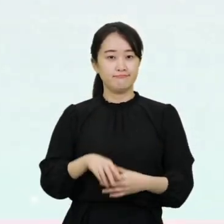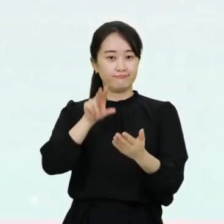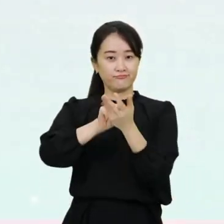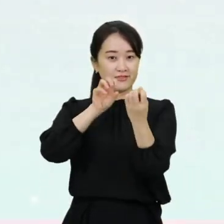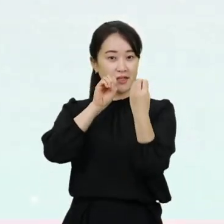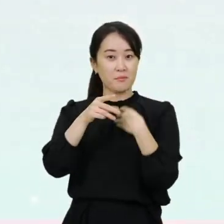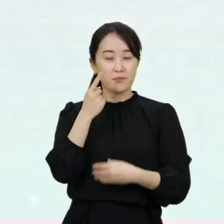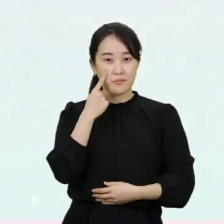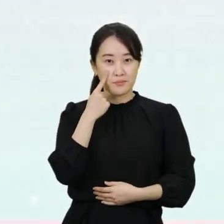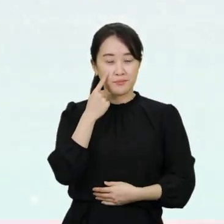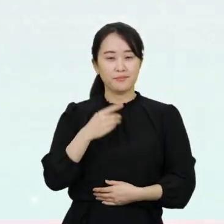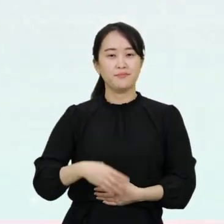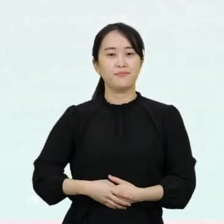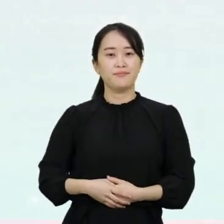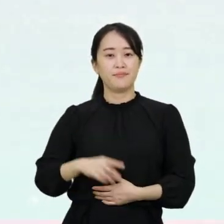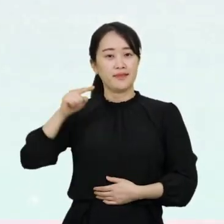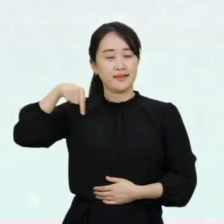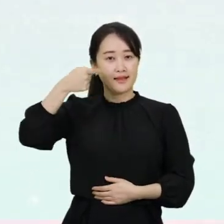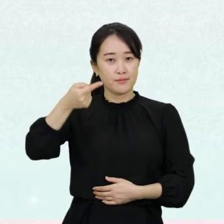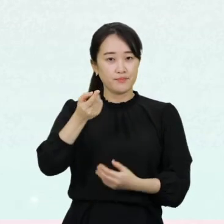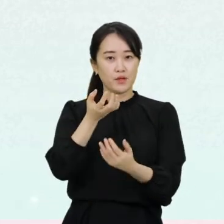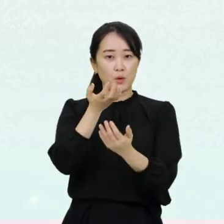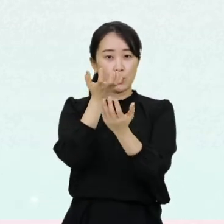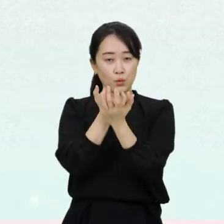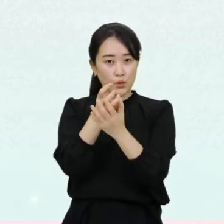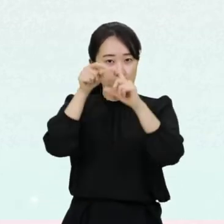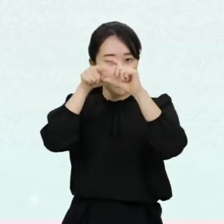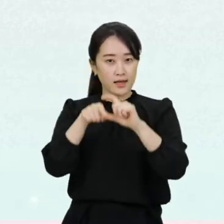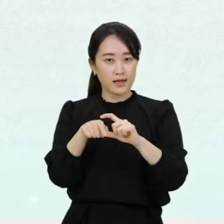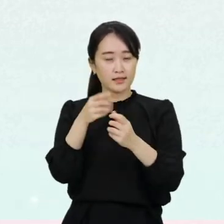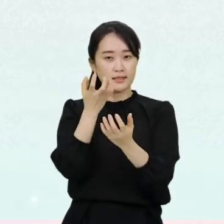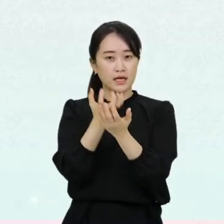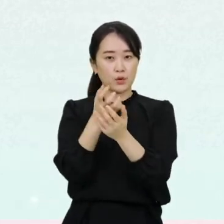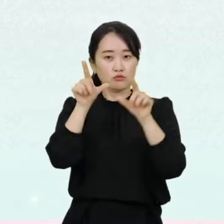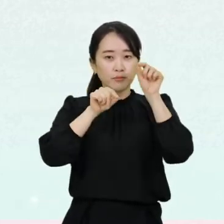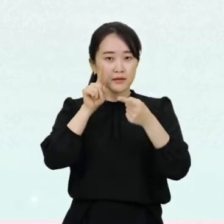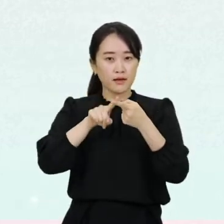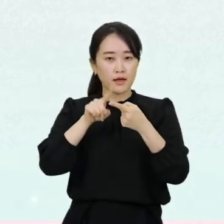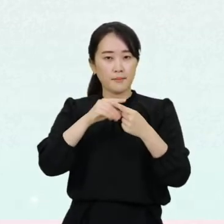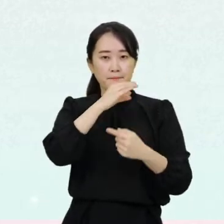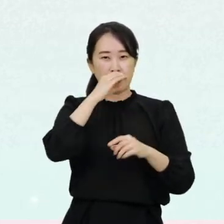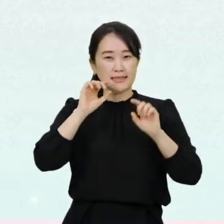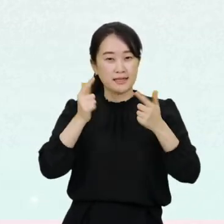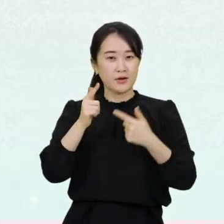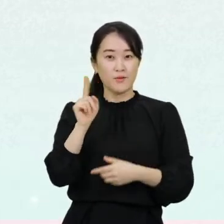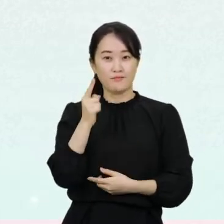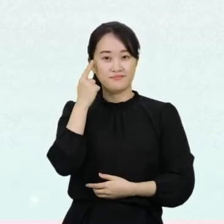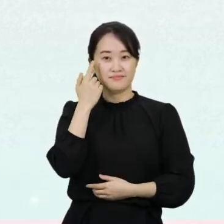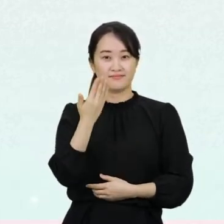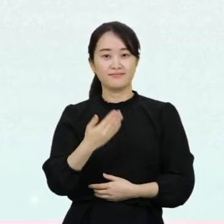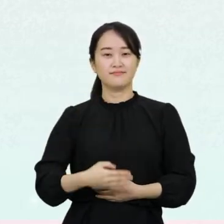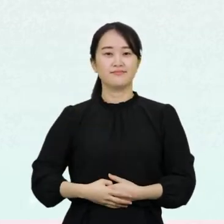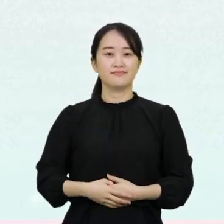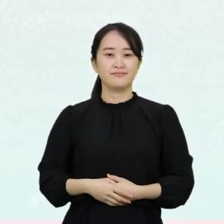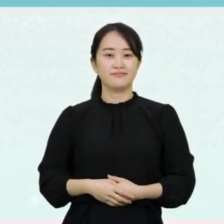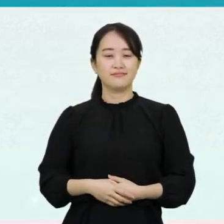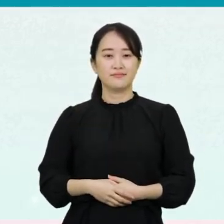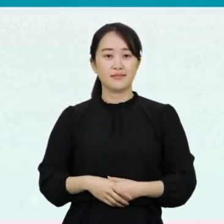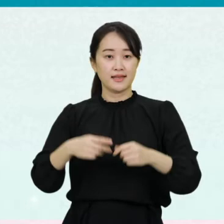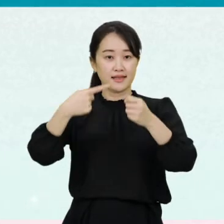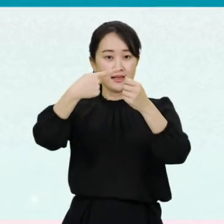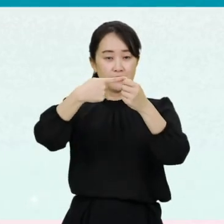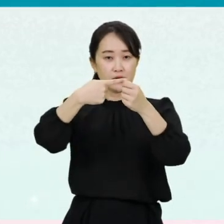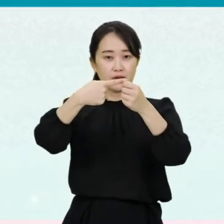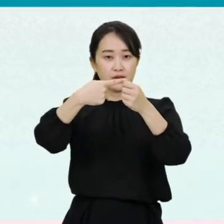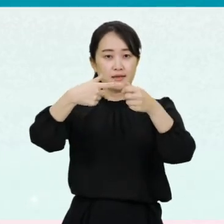퀴즈를 풀어볼까요? 다음 중 통계와 자료 수집에 대한 내용으로 바르지 않은 것은 무엇일까요?